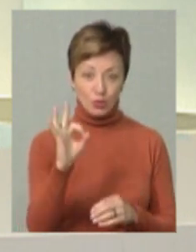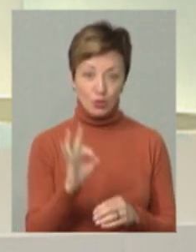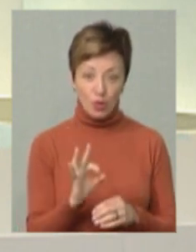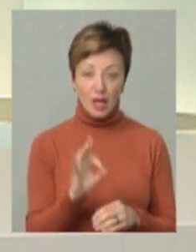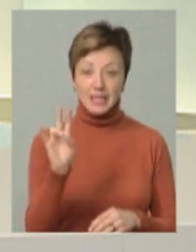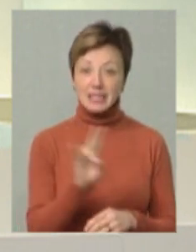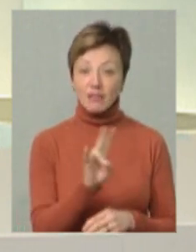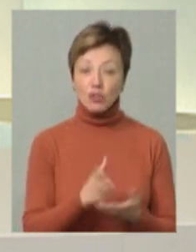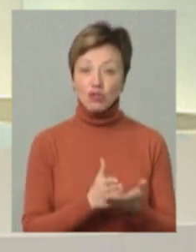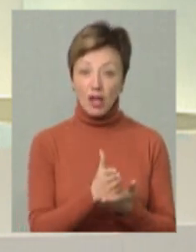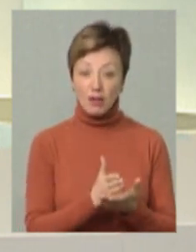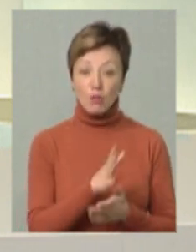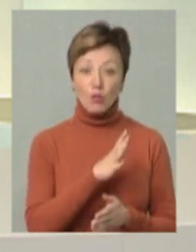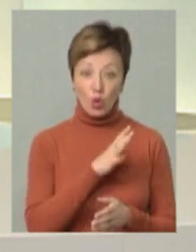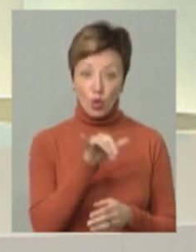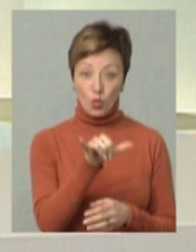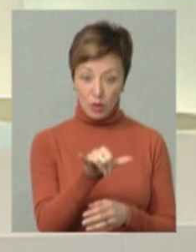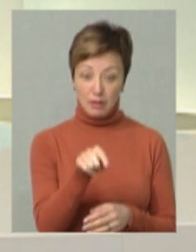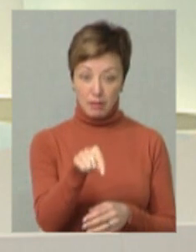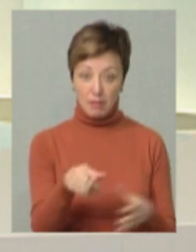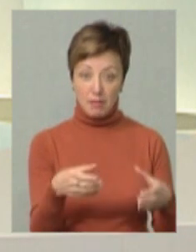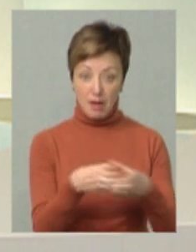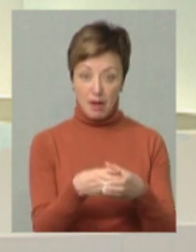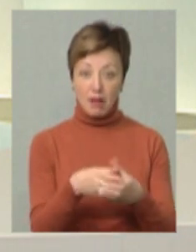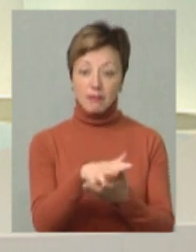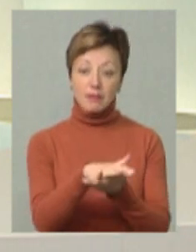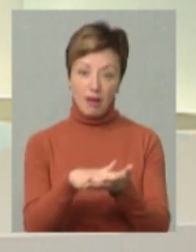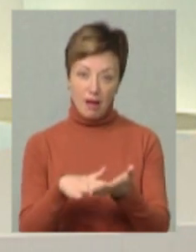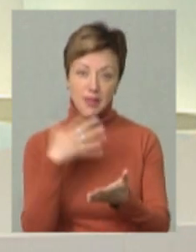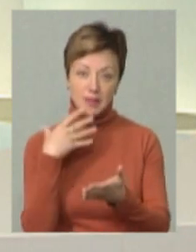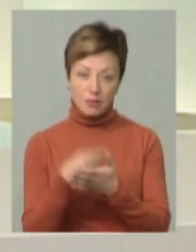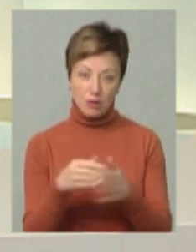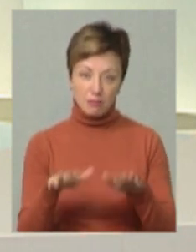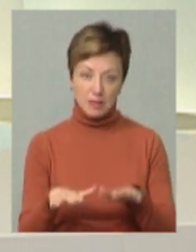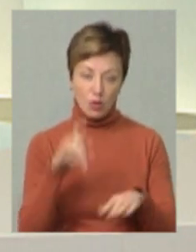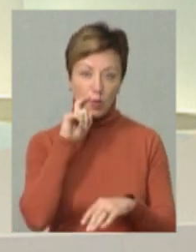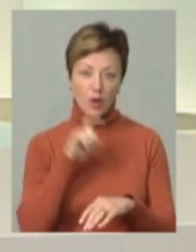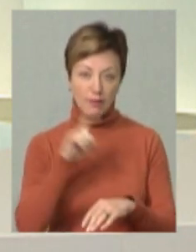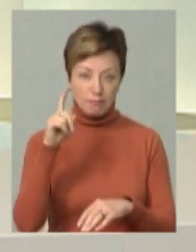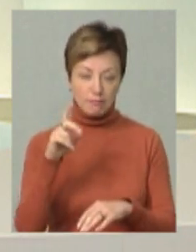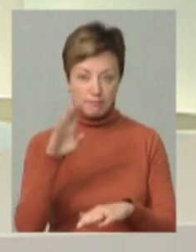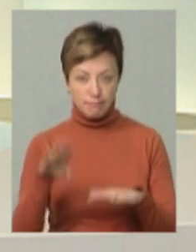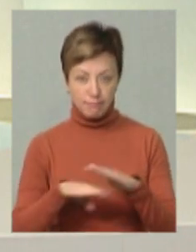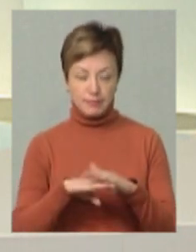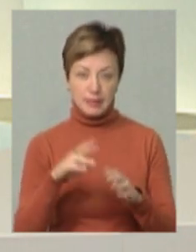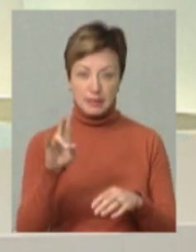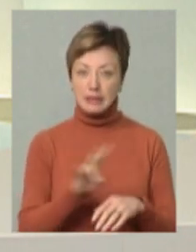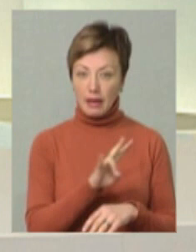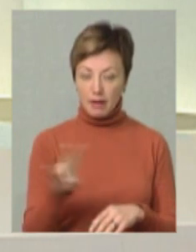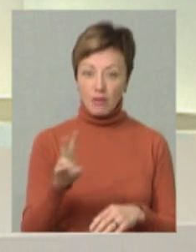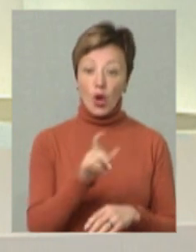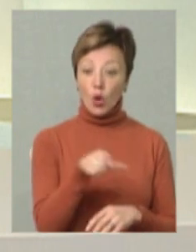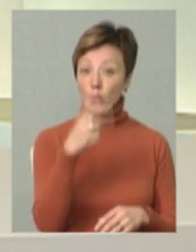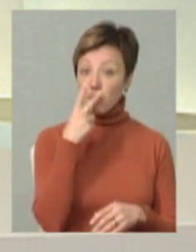тих священників, які були в них на парафіях, бачити і далі в помісній церкві, українській церкві. Тому що люди